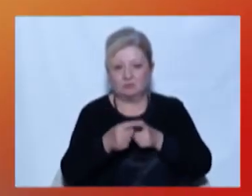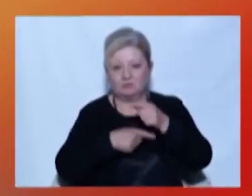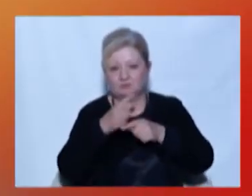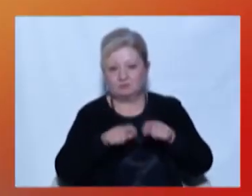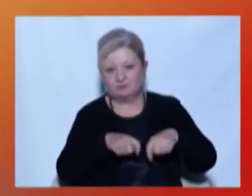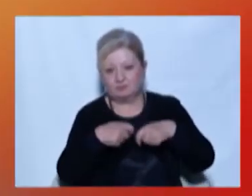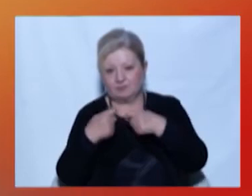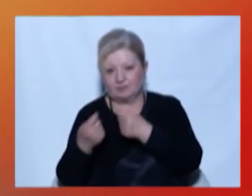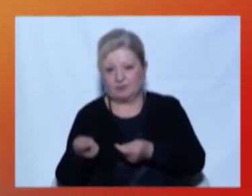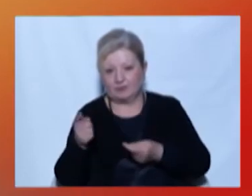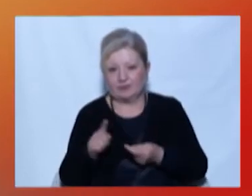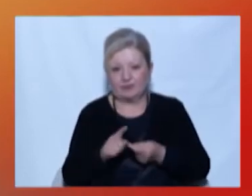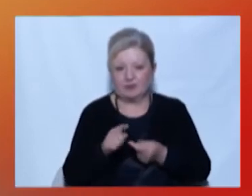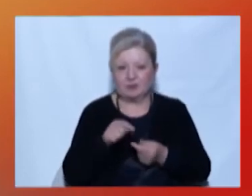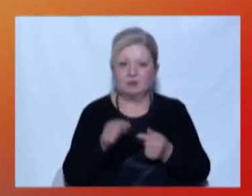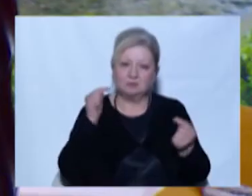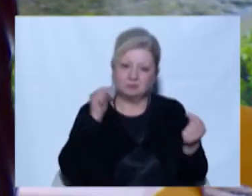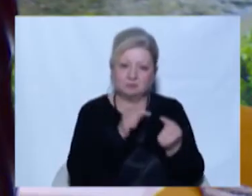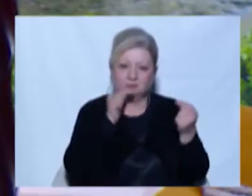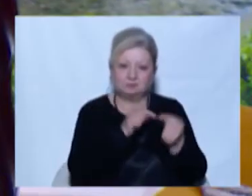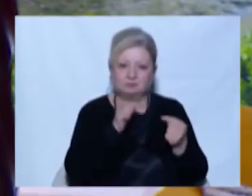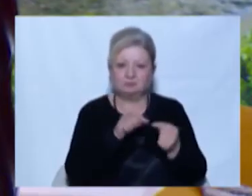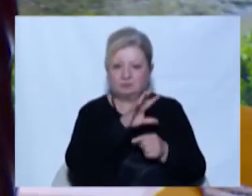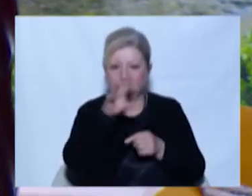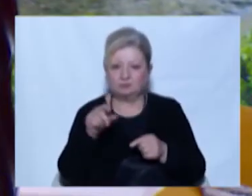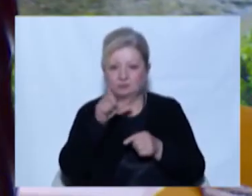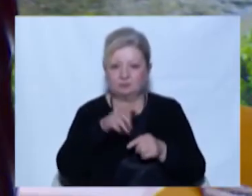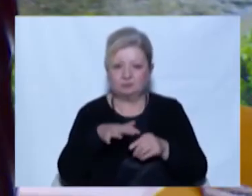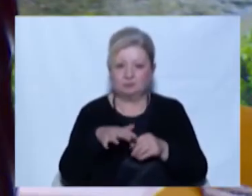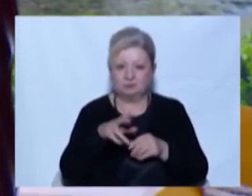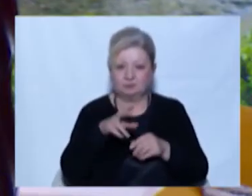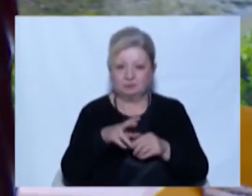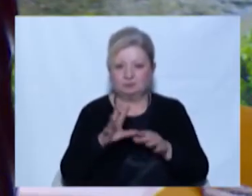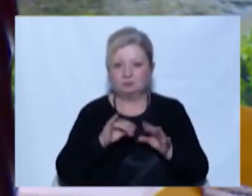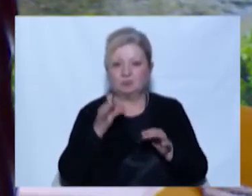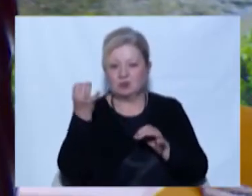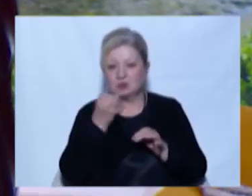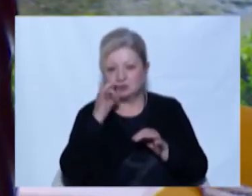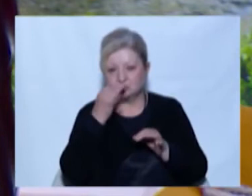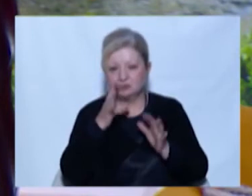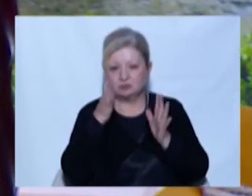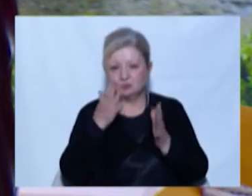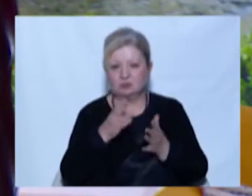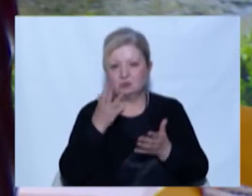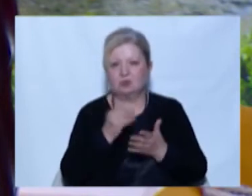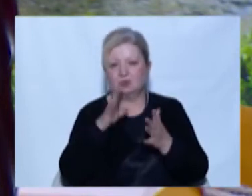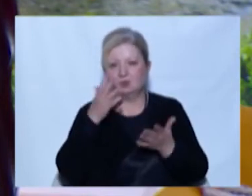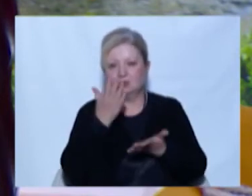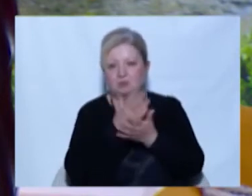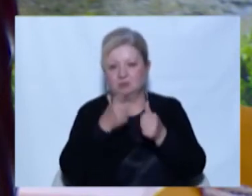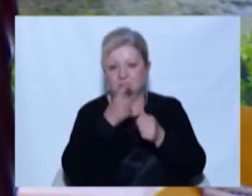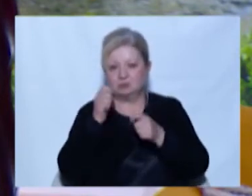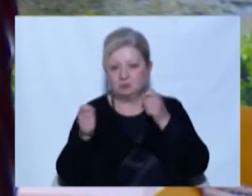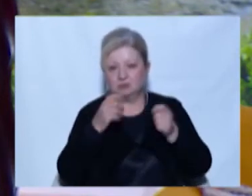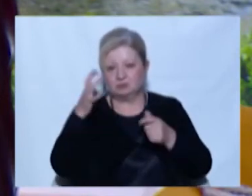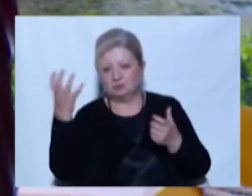მიმართ ანტაგონისტურად, ანუ დაპირისპირებულად განწყობილი სამყარო, რომელსაც ისტორიაში ბიპოლარული, ანუ ორპოლარული რუსიანი სამყარო